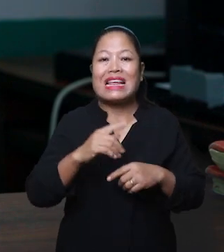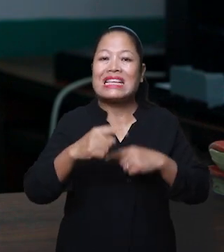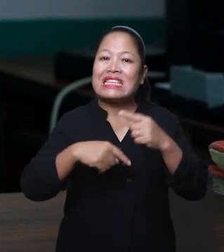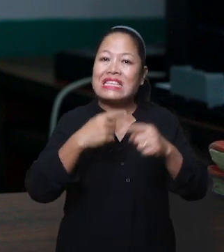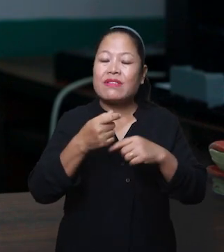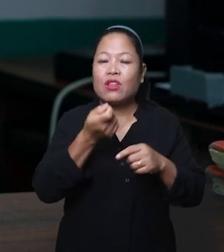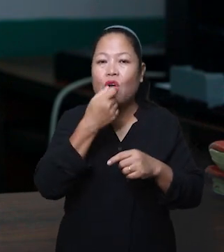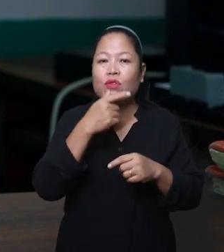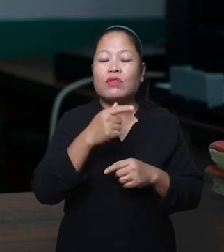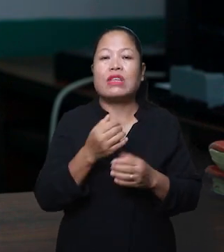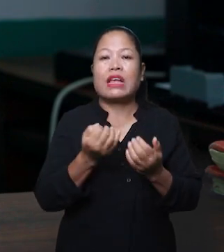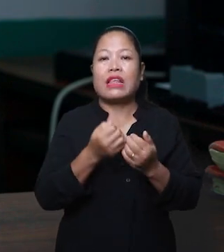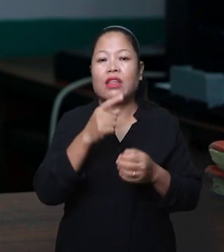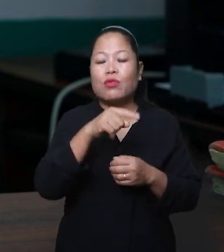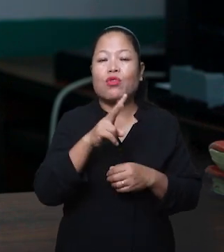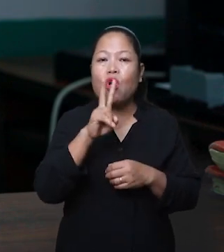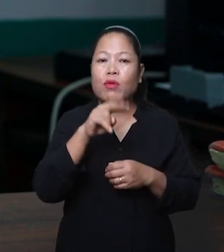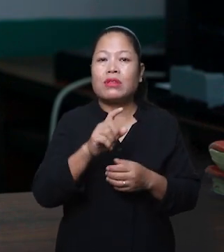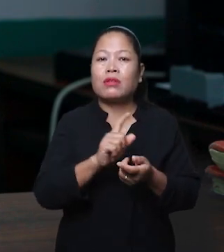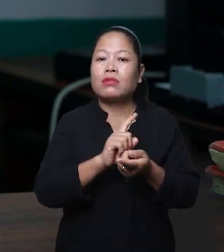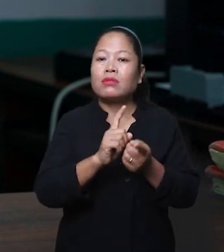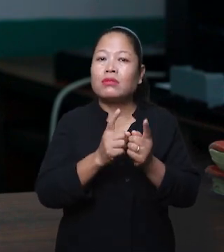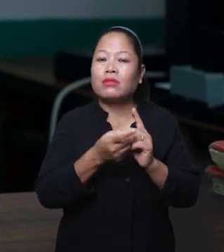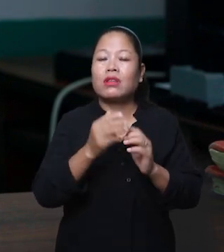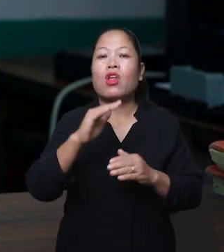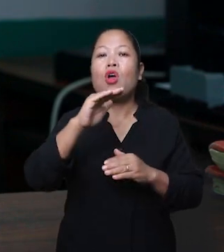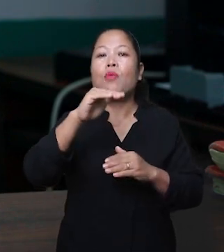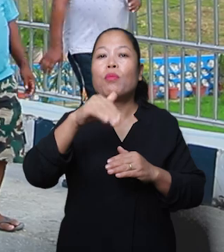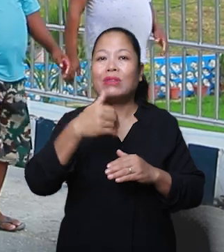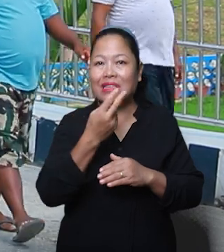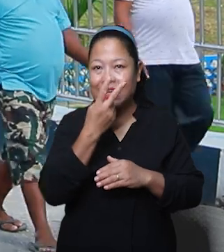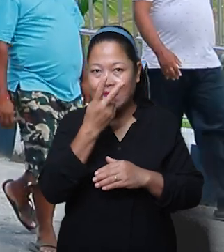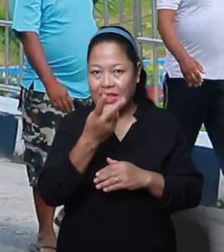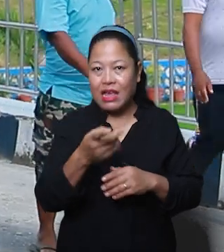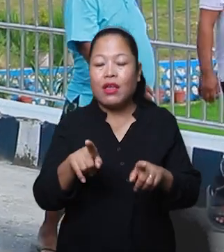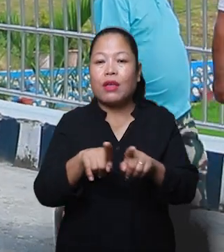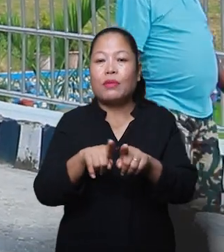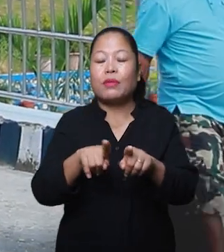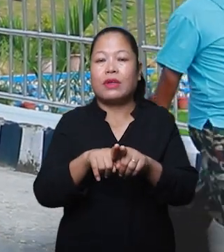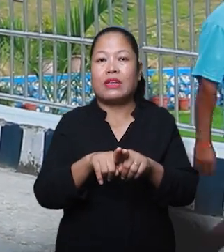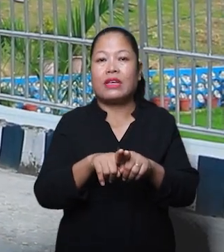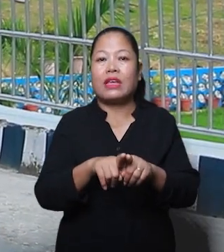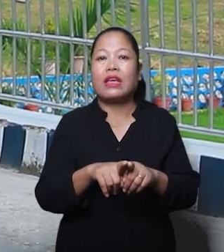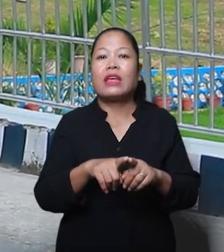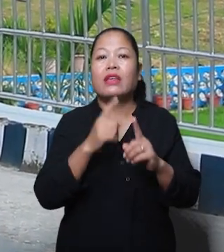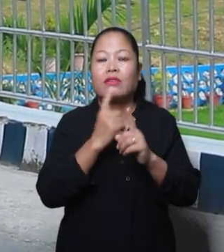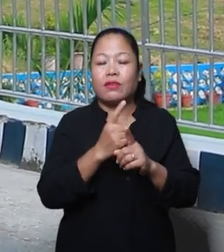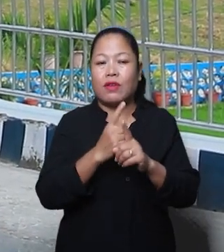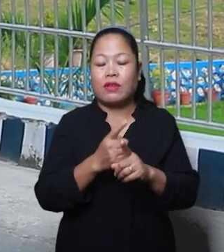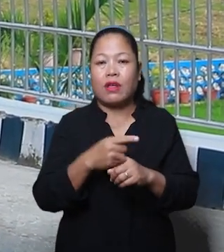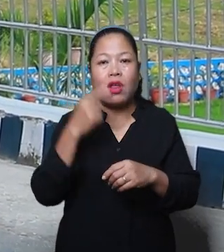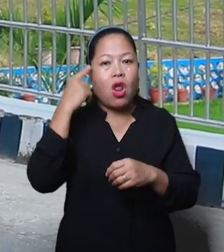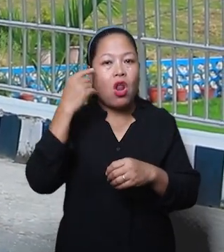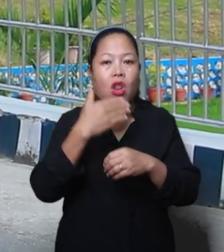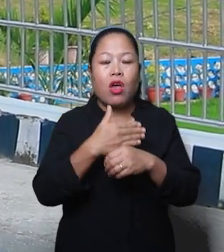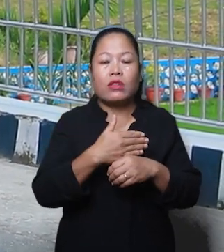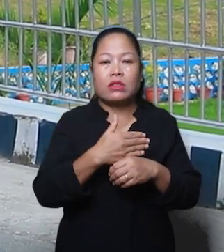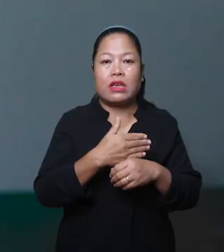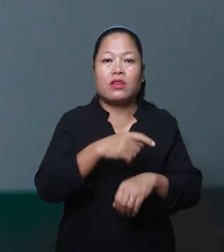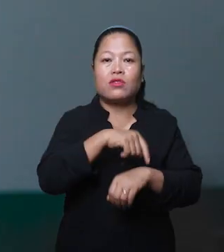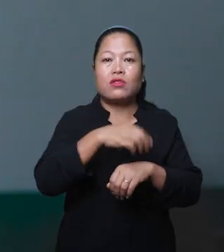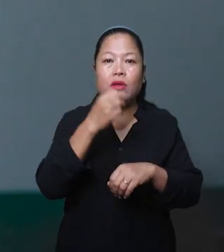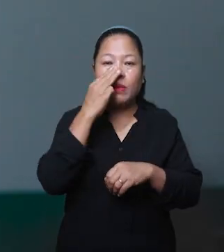परामर्श गर्ने गरेर नियमित औषधि खुवाउँदाखेरि चाहिँ उसको अवस्थामा सुधार आएर पछि फलोअप गरेर आएर पनि हामीले केही समय अब भनौँ न एउटा